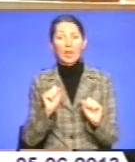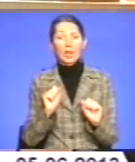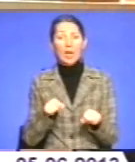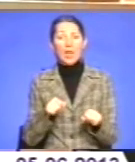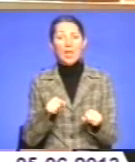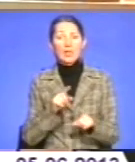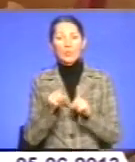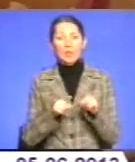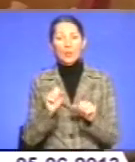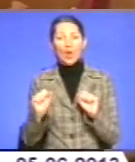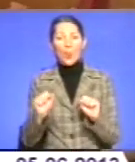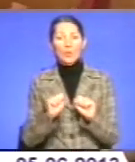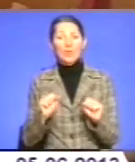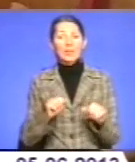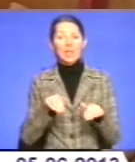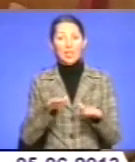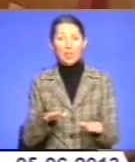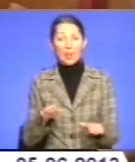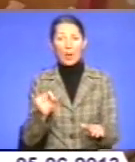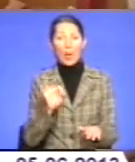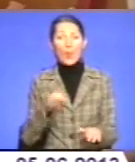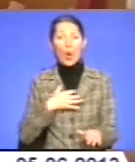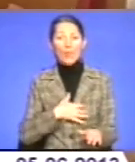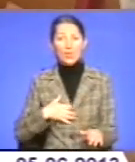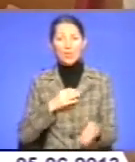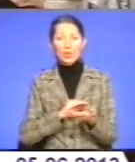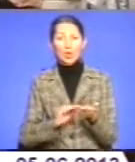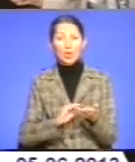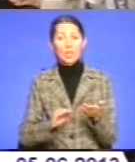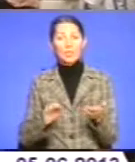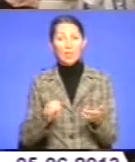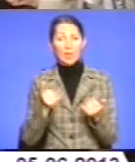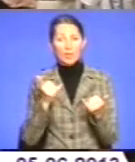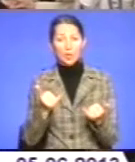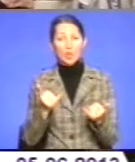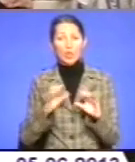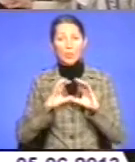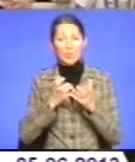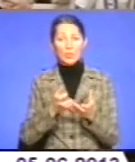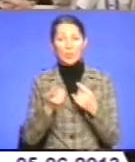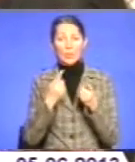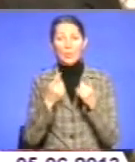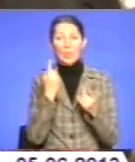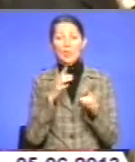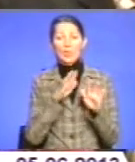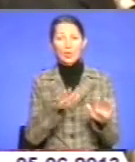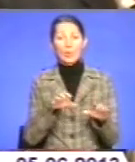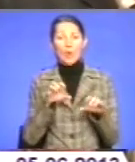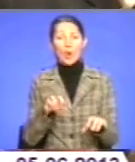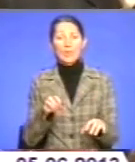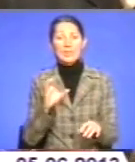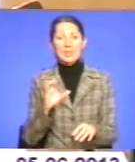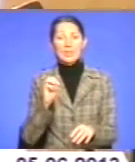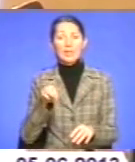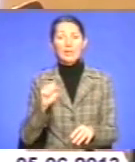управлінські рішення. Про важливість журналістики в сучасному світі мовив перший заступник голови обласної ради Сергій